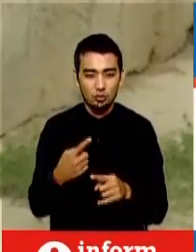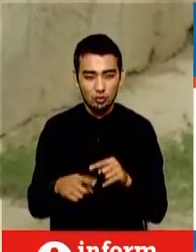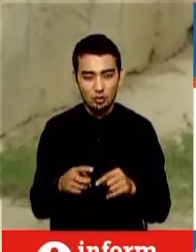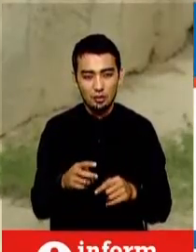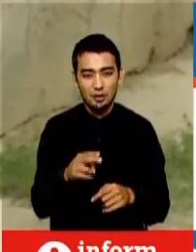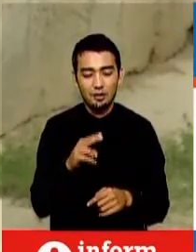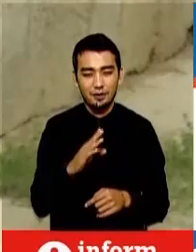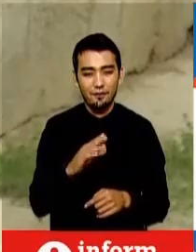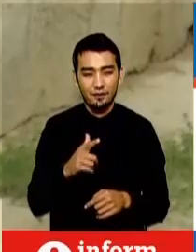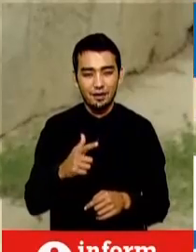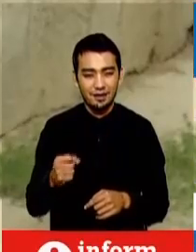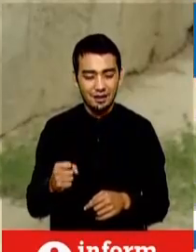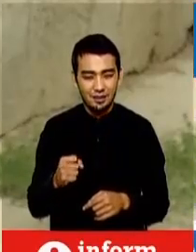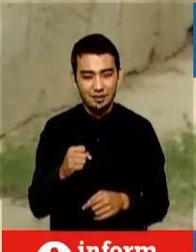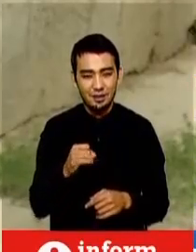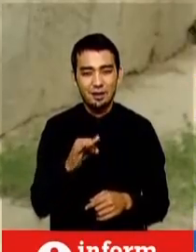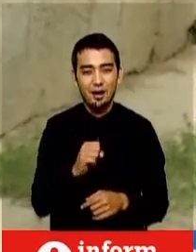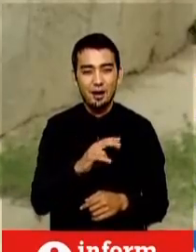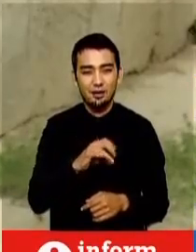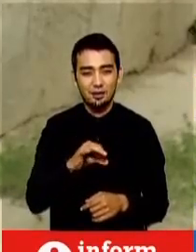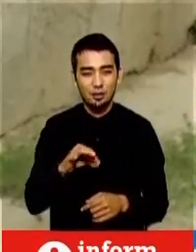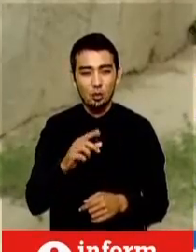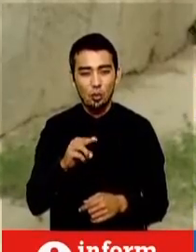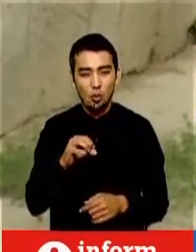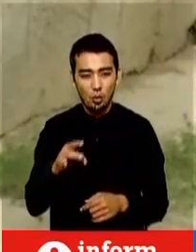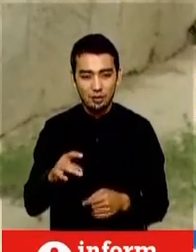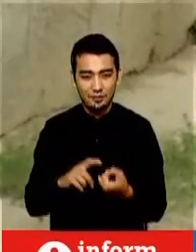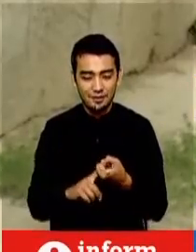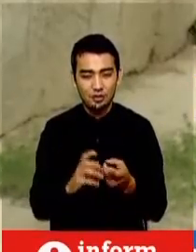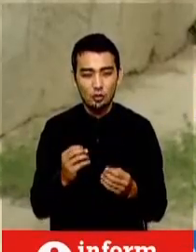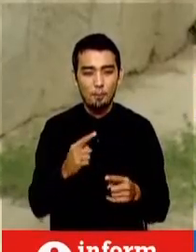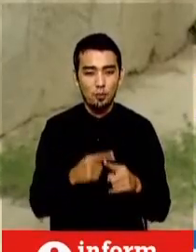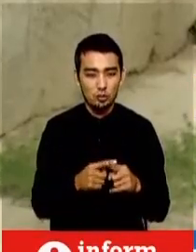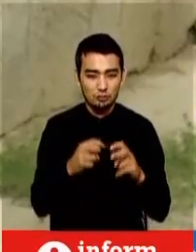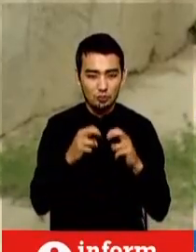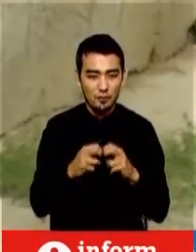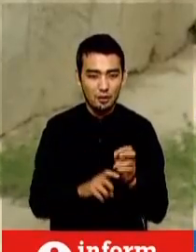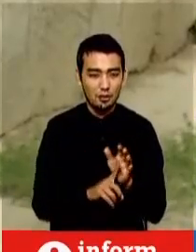ДВГ арқылы және антикорттың бастауымен қазір қосымша тағы да экспертиза жүргізіп жатыр.